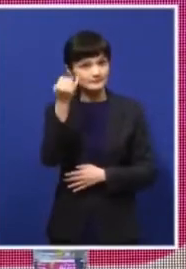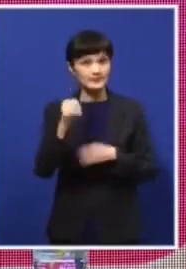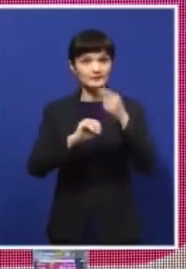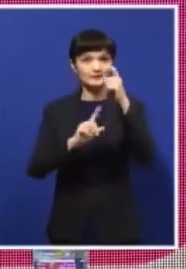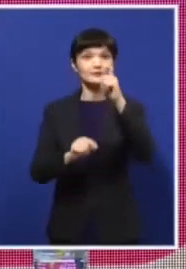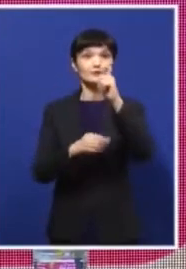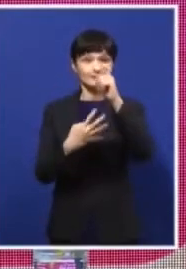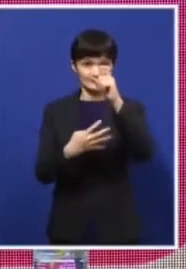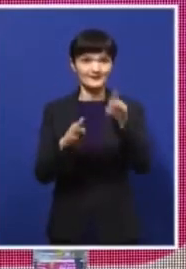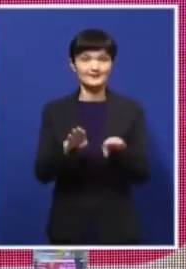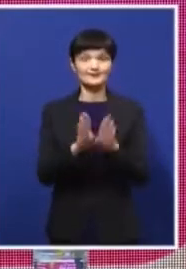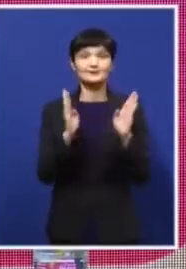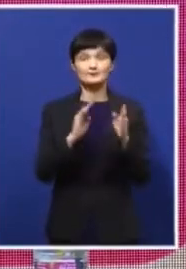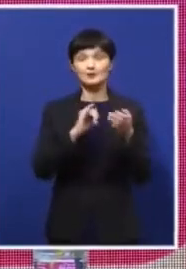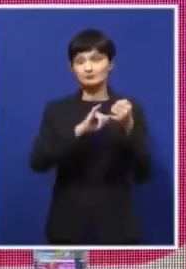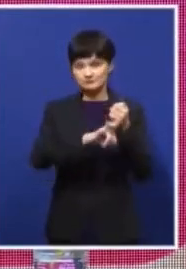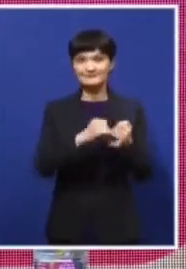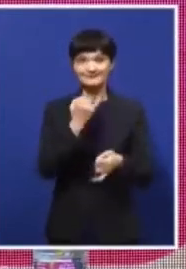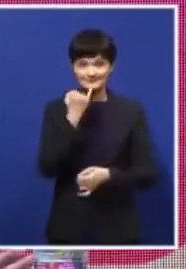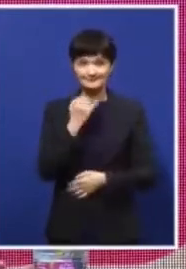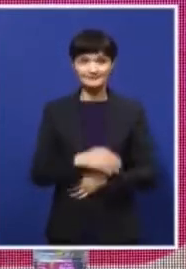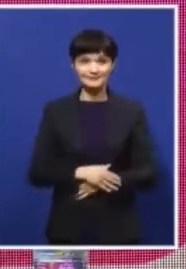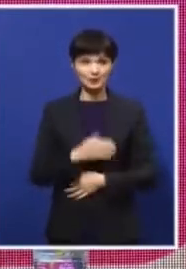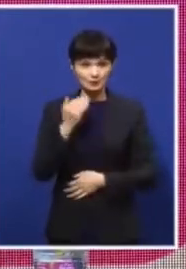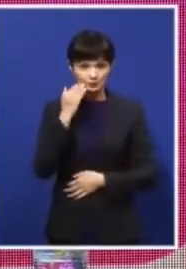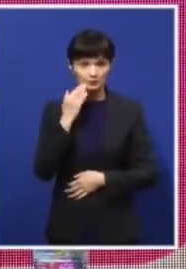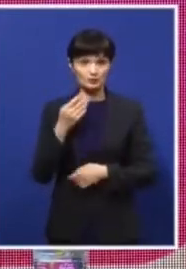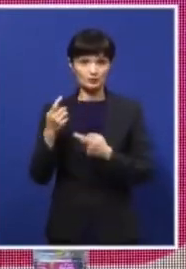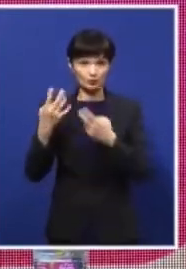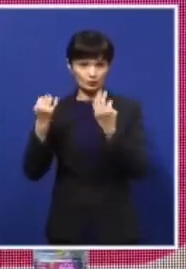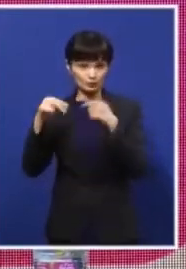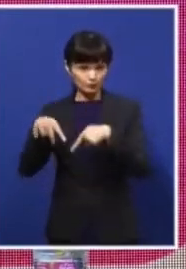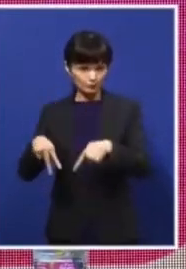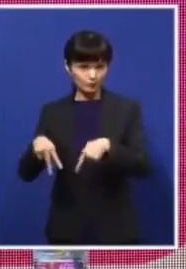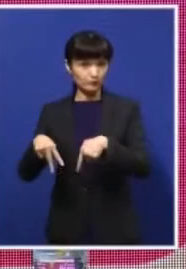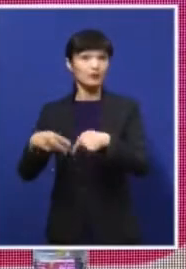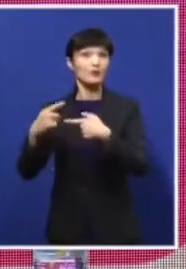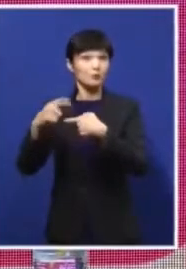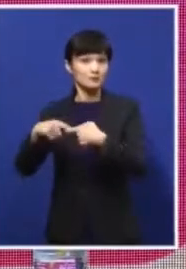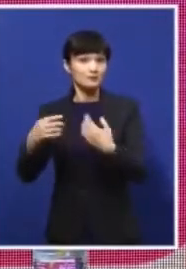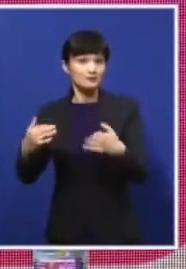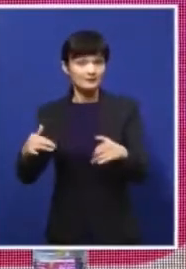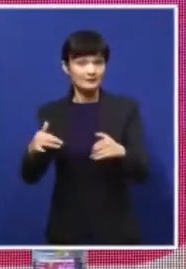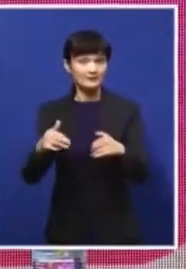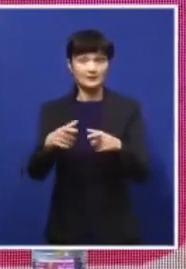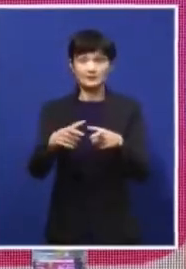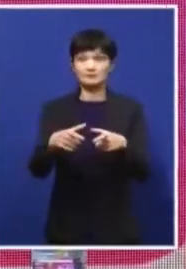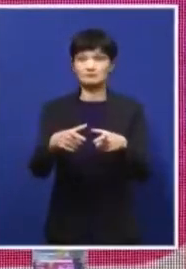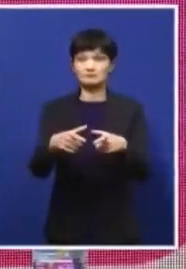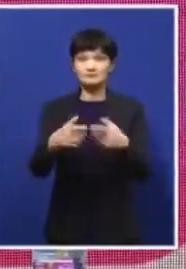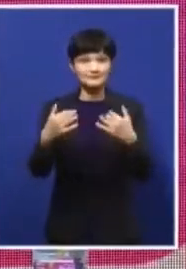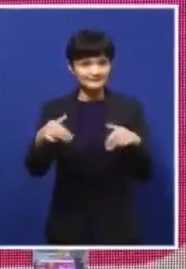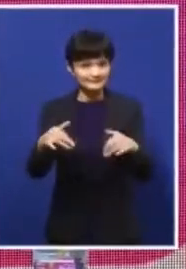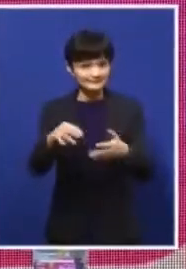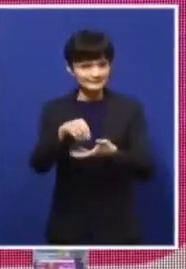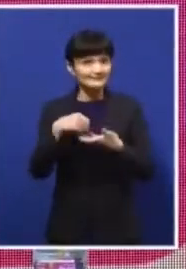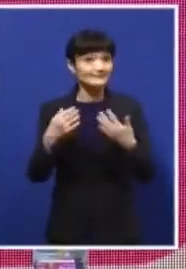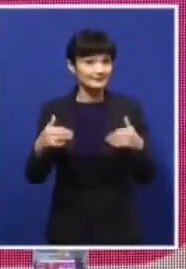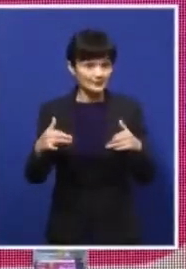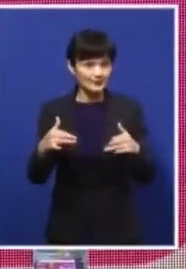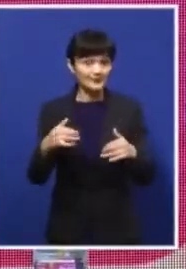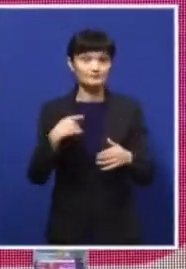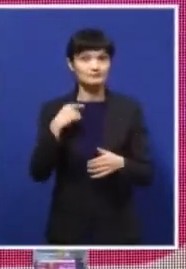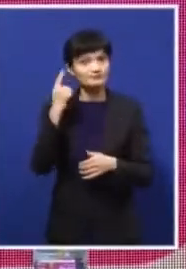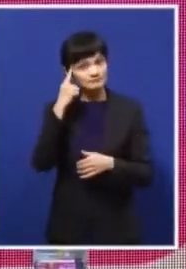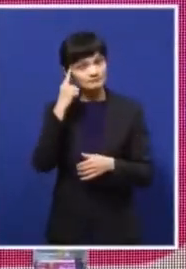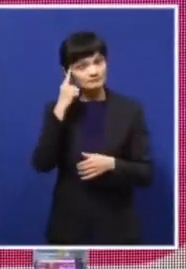期是说到那个时候，就是既没有绑定数位也没有去预定的人已经会比较少了，希望是到最后只有最